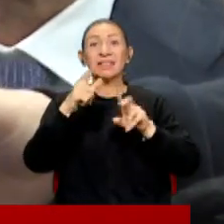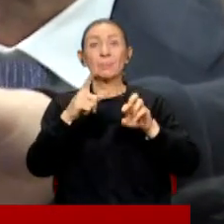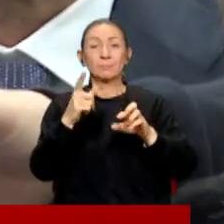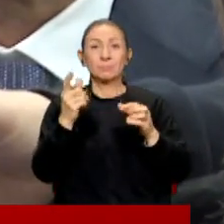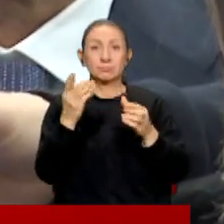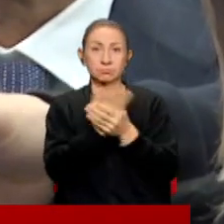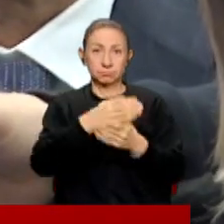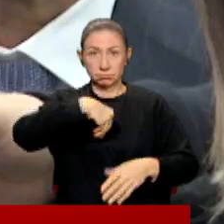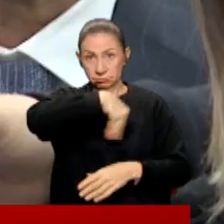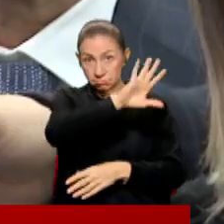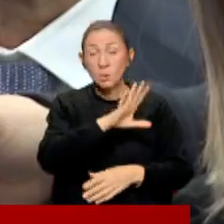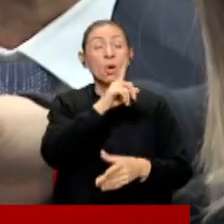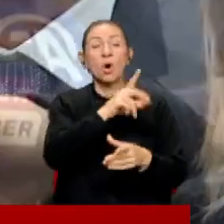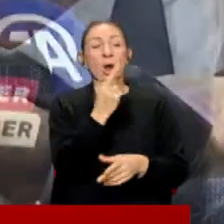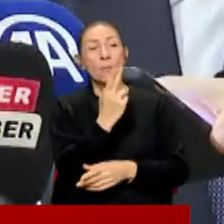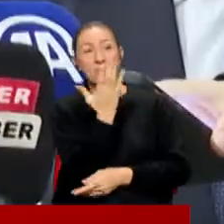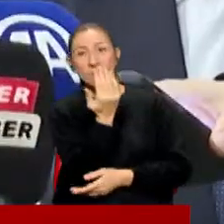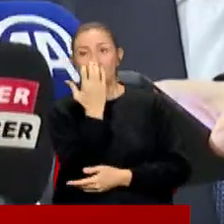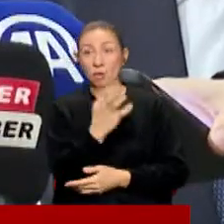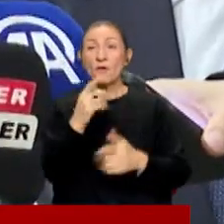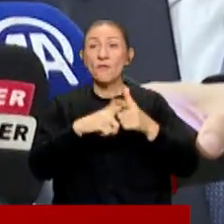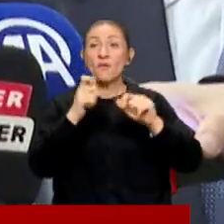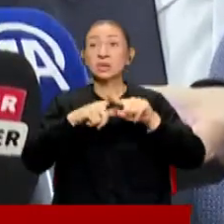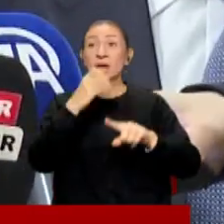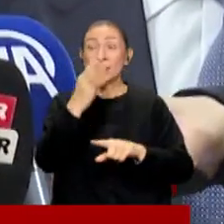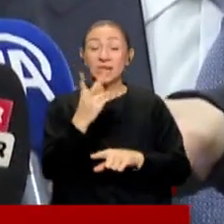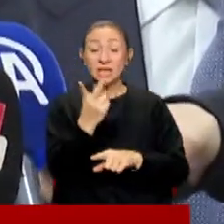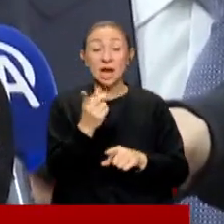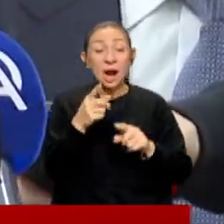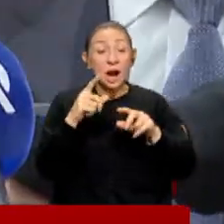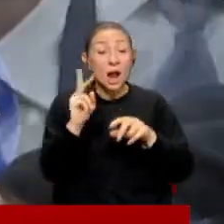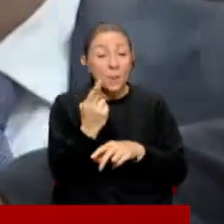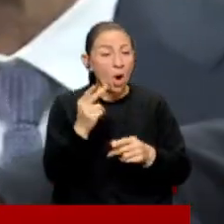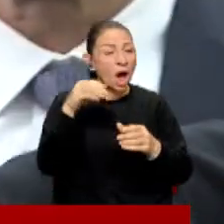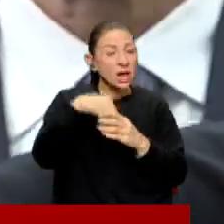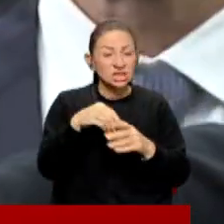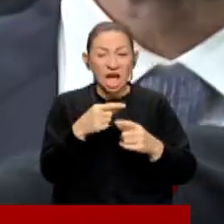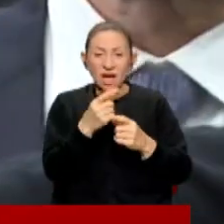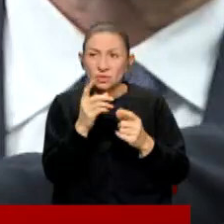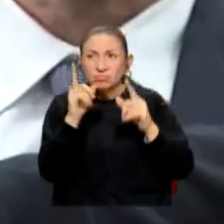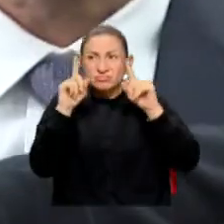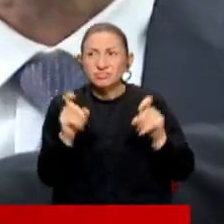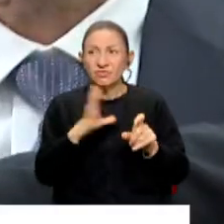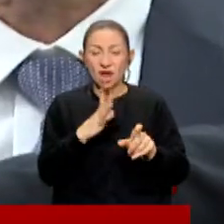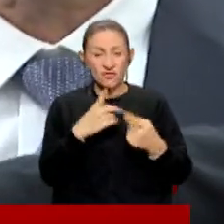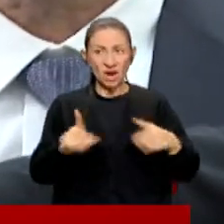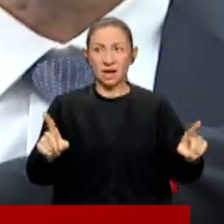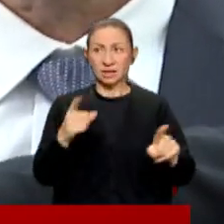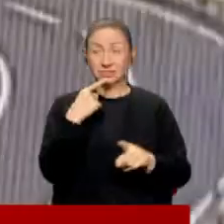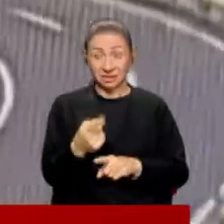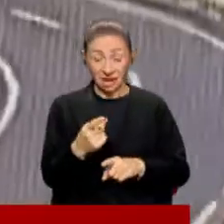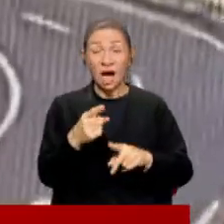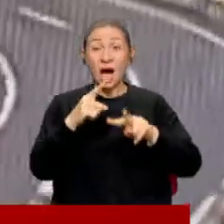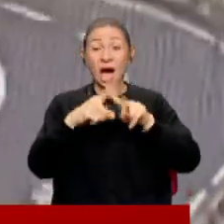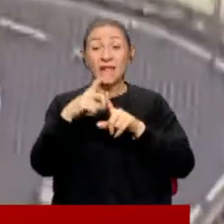dosya. Adli Tıp Kurumu'nun raporu bekleniyor. Fox Haber'in sorusuna iki rapor arasında çelişki var yanıtını verdi Adalet Bakanı Yılmaz Tunç. Adli